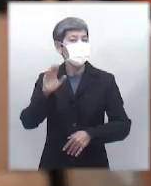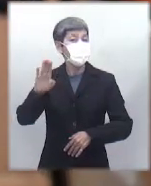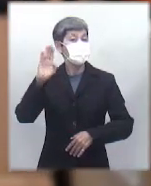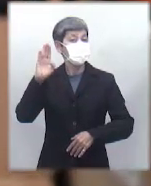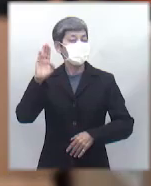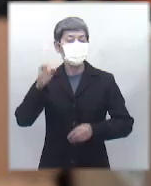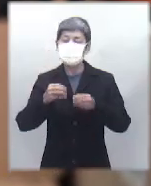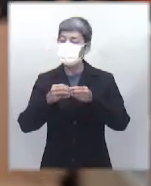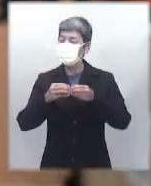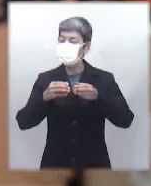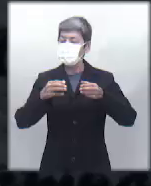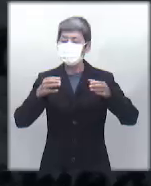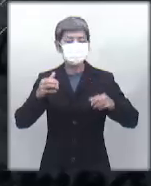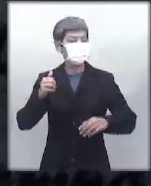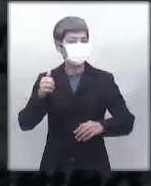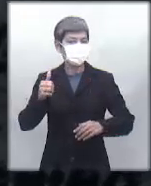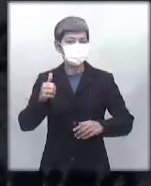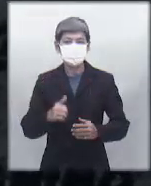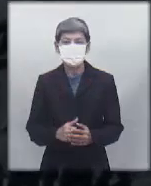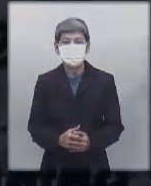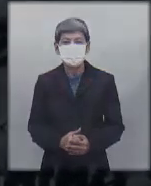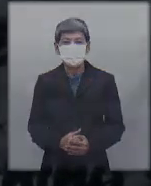ให้บริษัทเราเติบโตไปพร้อมๆกันครับ